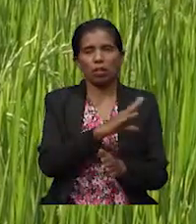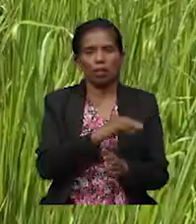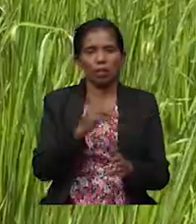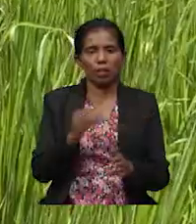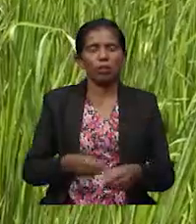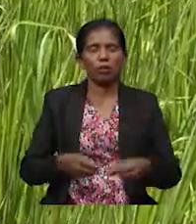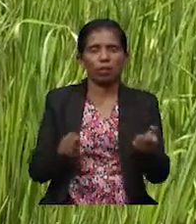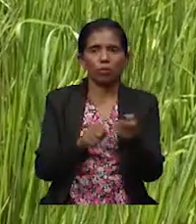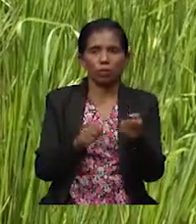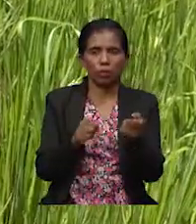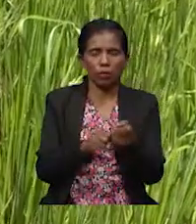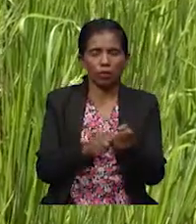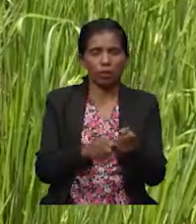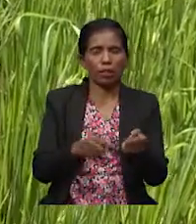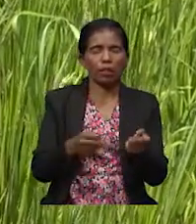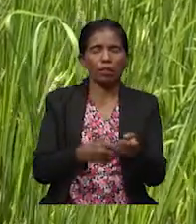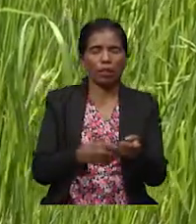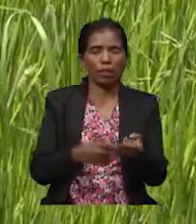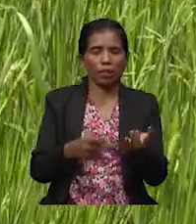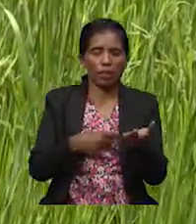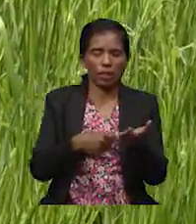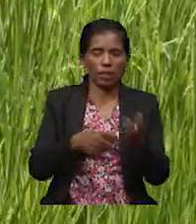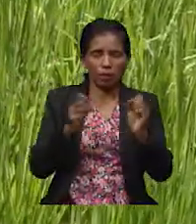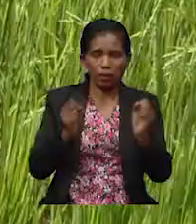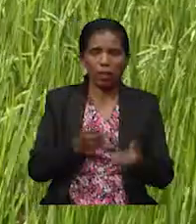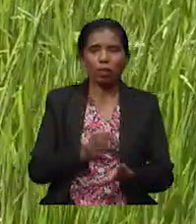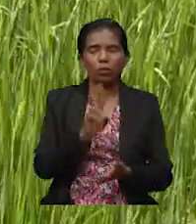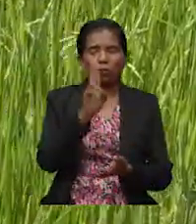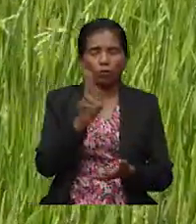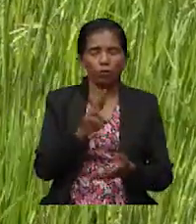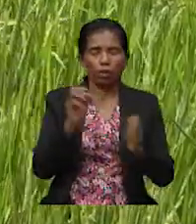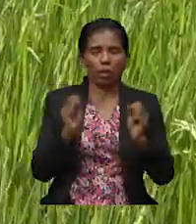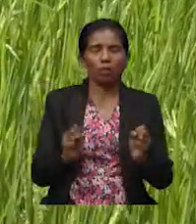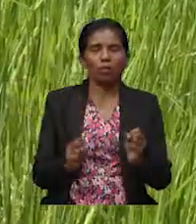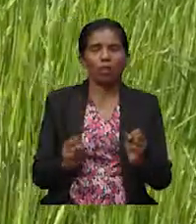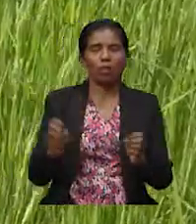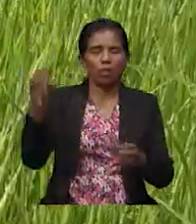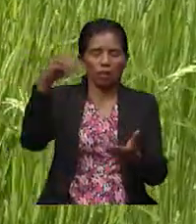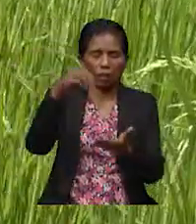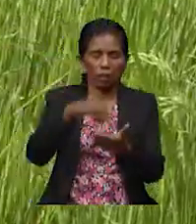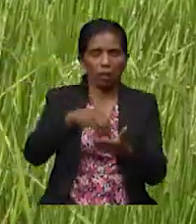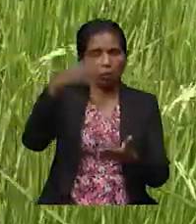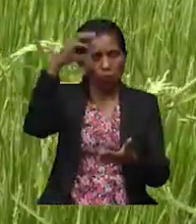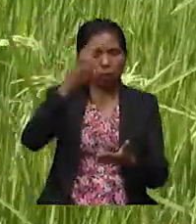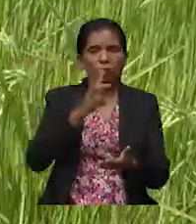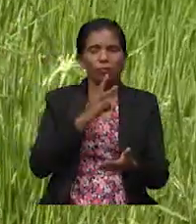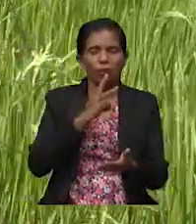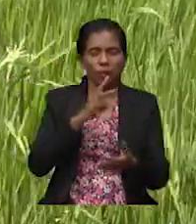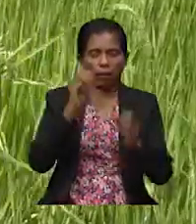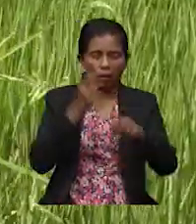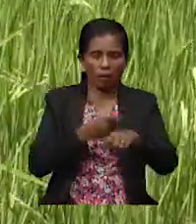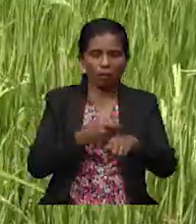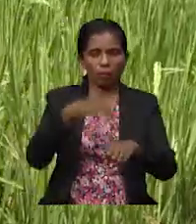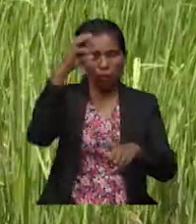atu apoyo mini check dam atau komunidade bele utiliza hodi akumula udang ben iha tempo udan ba natar nebe